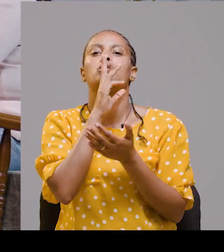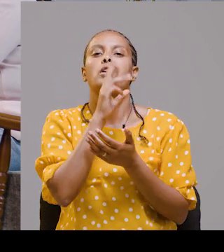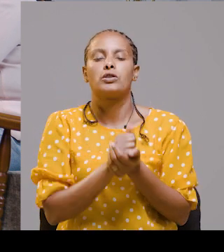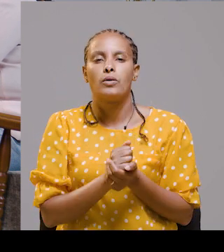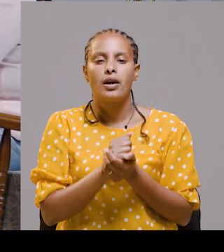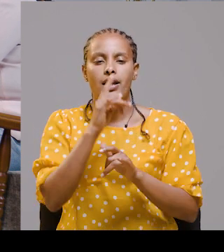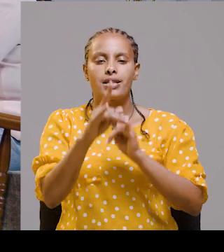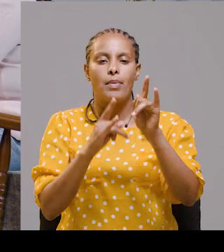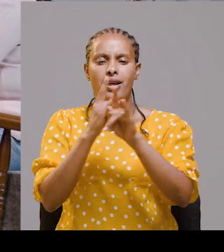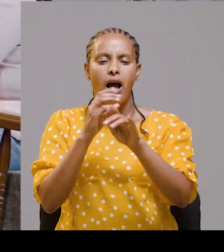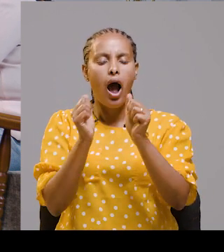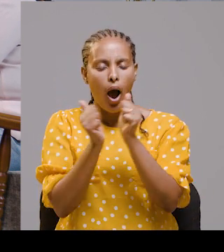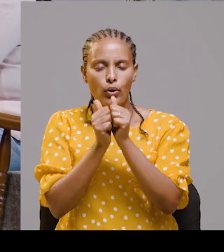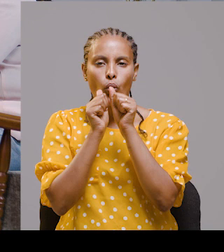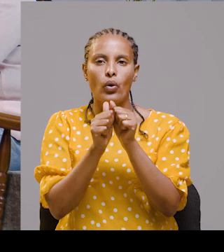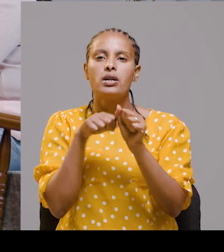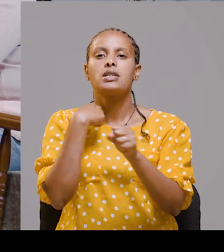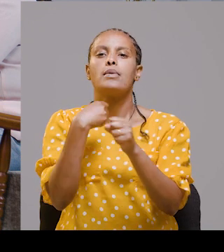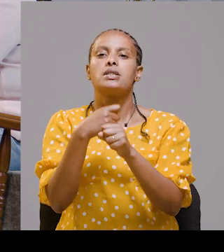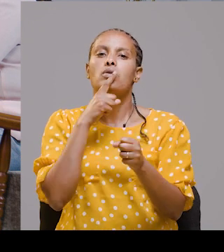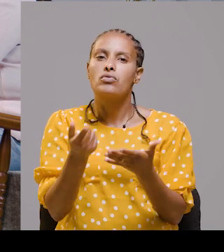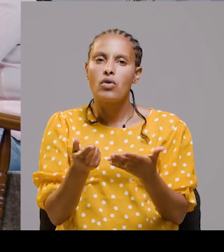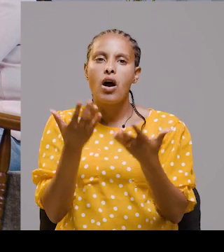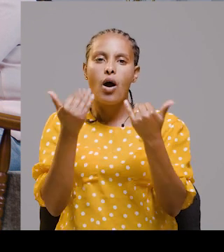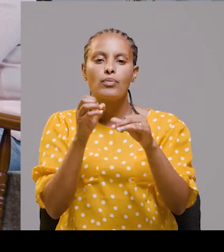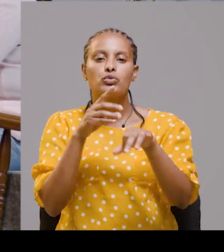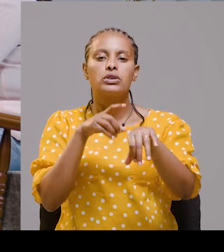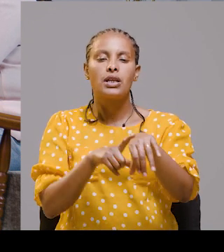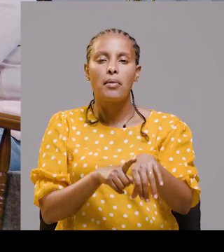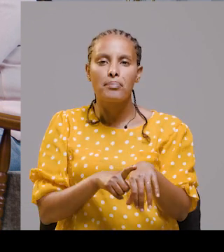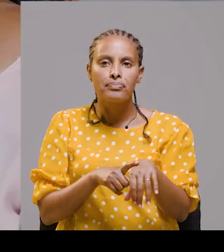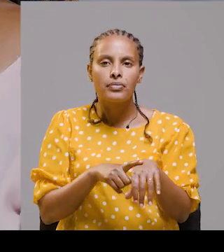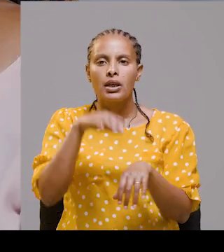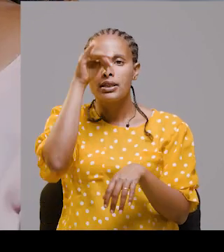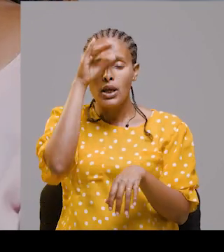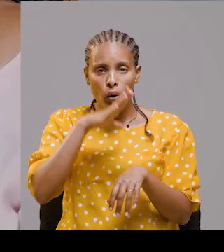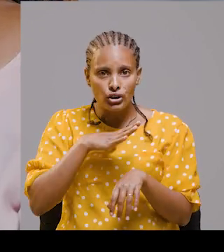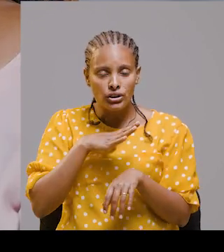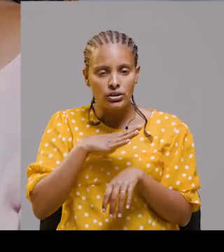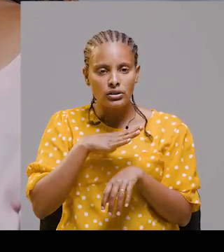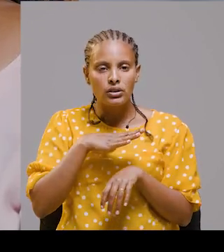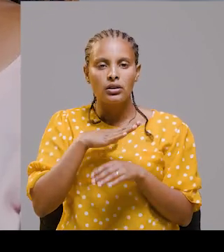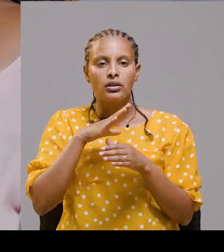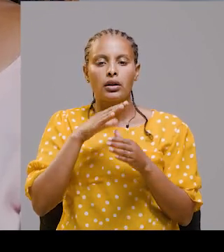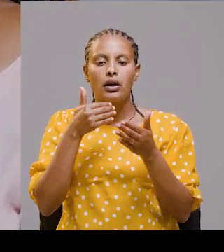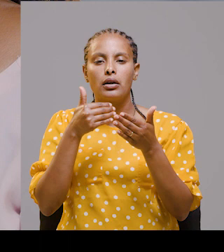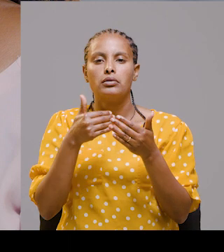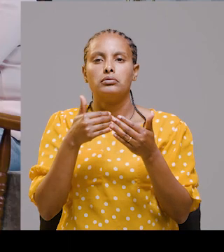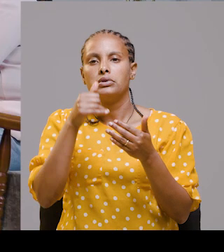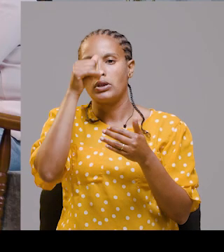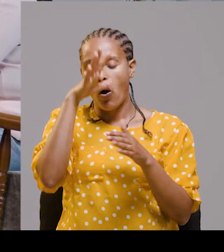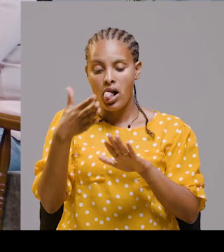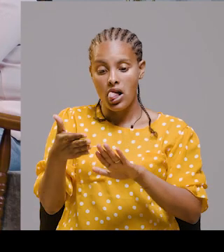ናቸው። ለዘመናት አብረው የቆዩንም ደግሞ ስለሚሰሩ ነው። አሁን ብዙ ጊዜ ሰዎች የቅርብ የሆኑ ሰዎችን በሞት